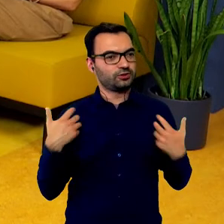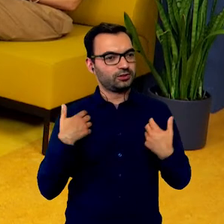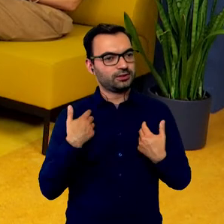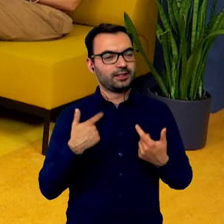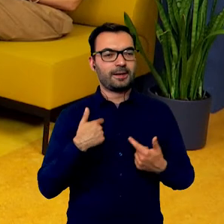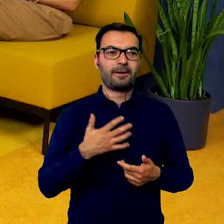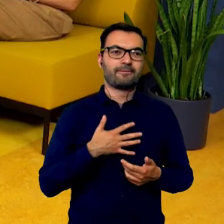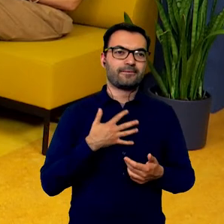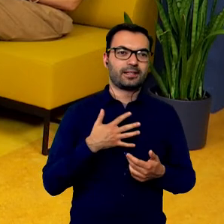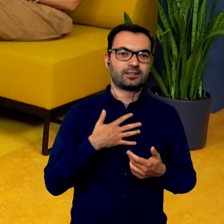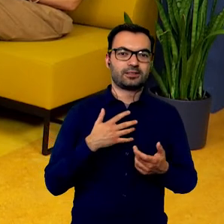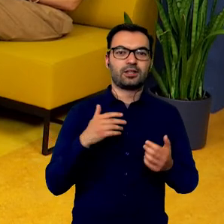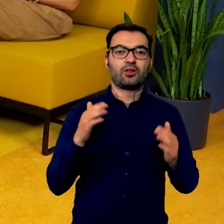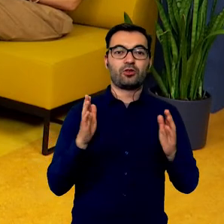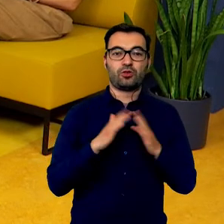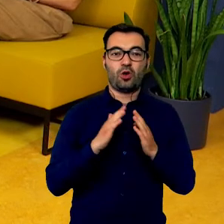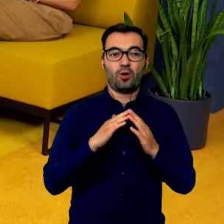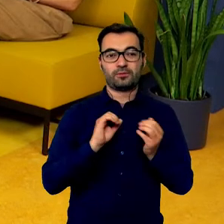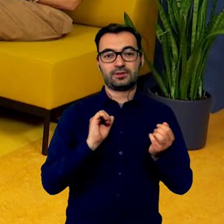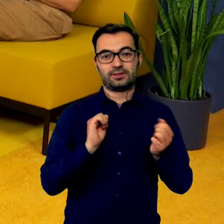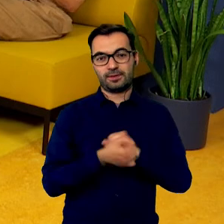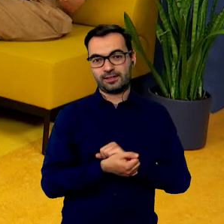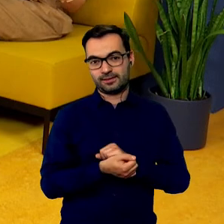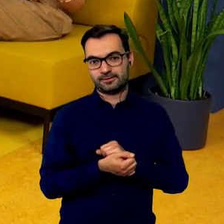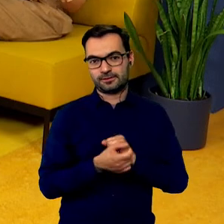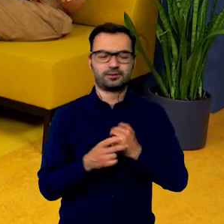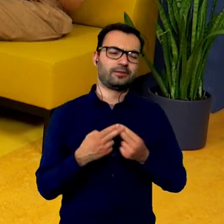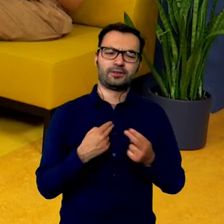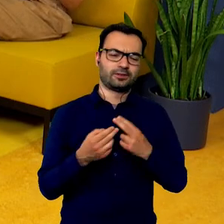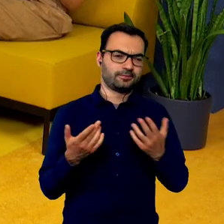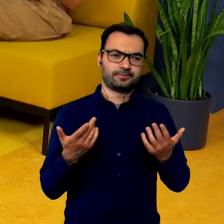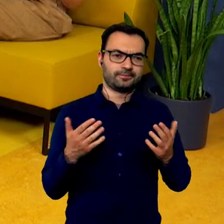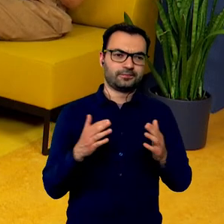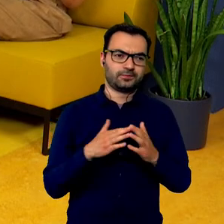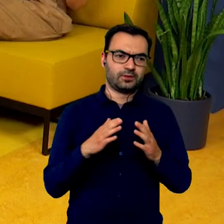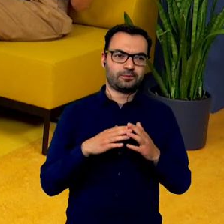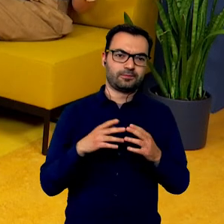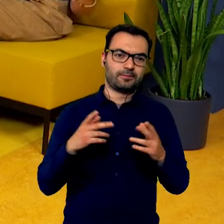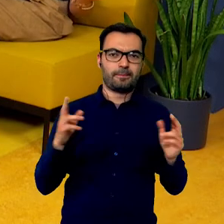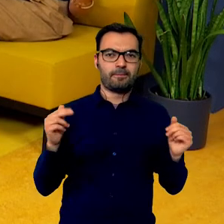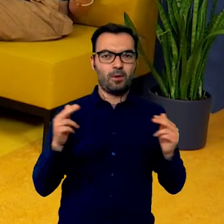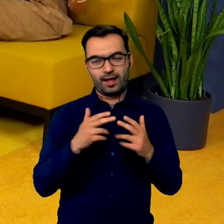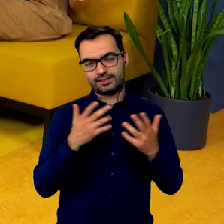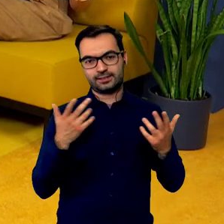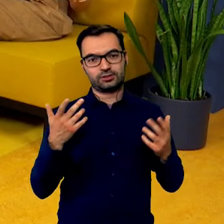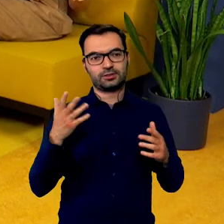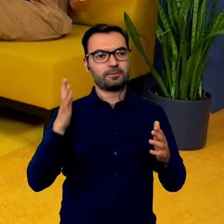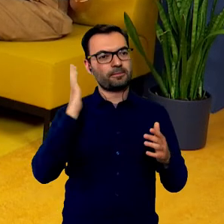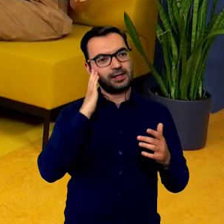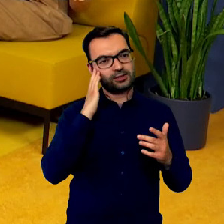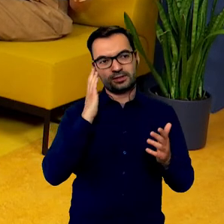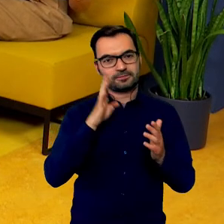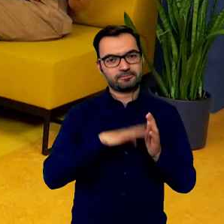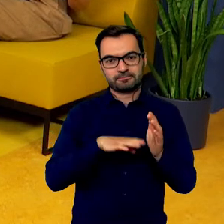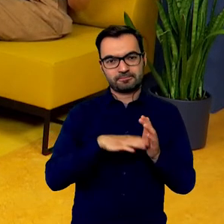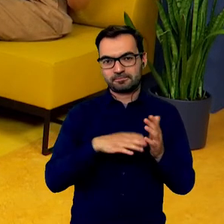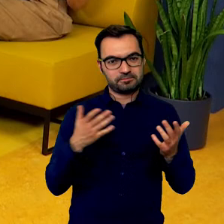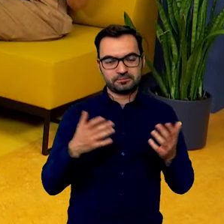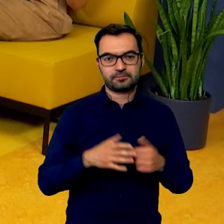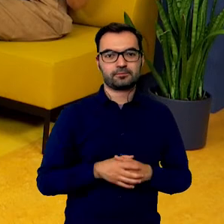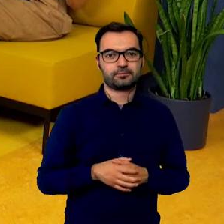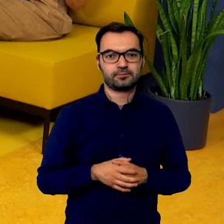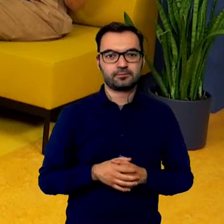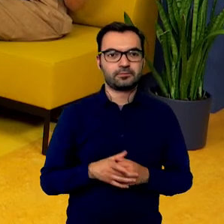mi się właśnie, że zmiana domu, niezależnie od tego, czy jest on dworkiem, czy on jest mieszkaniem takim, na jakie nas